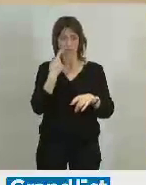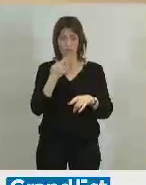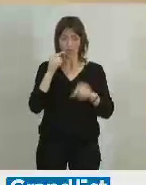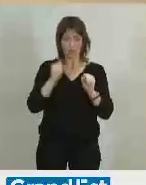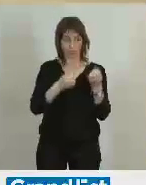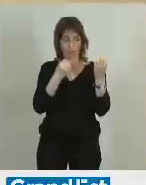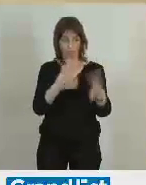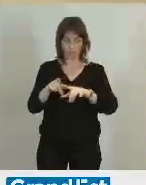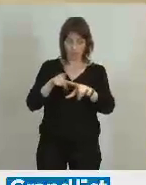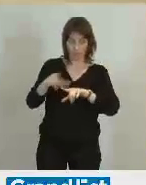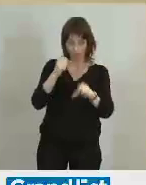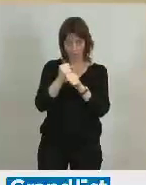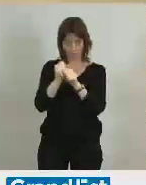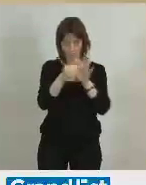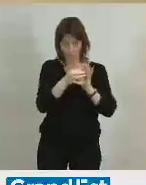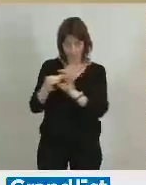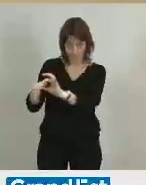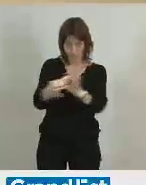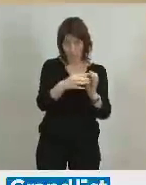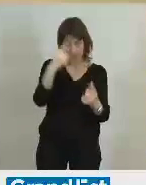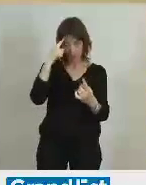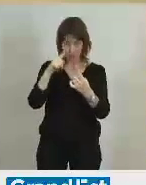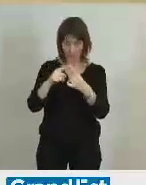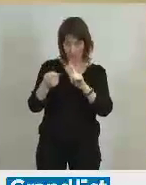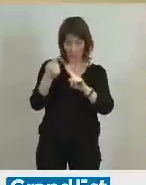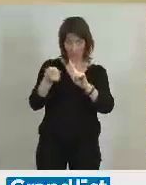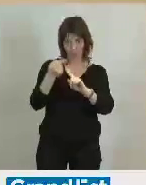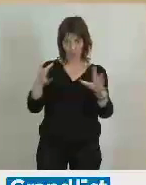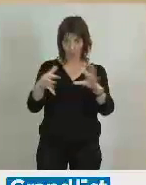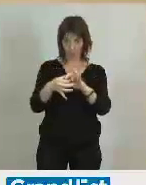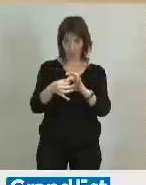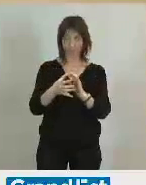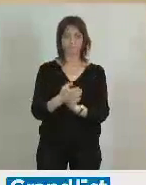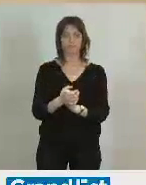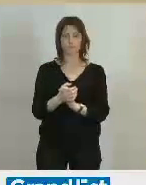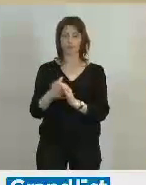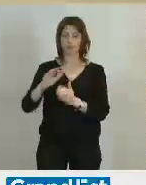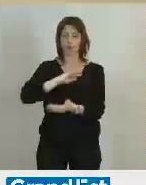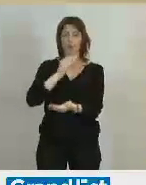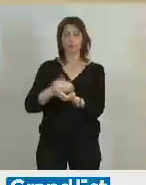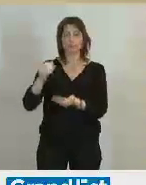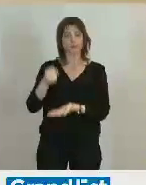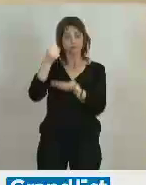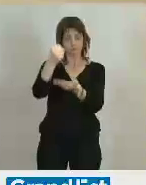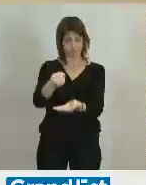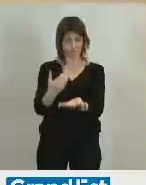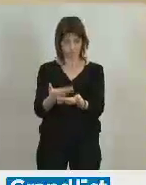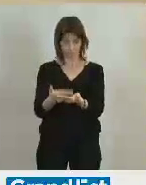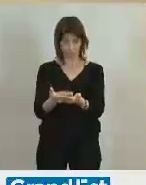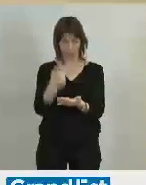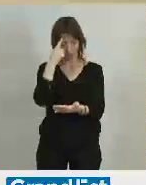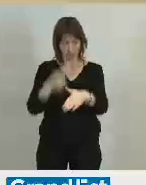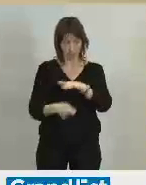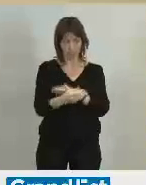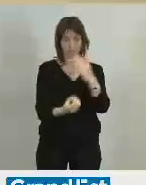proposant aux laboratoires de travailler ensemble sur les thématiques qui sont fortes. Le Fonds régional de coopération pour la recherche permettra donc de financer de nouveaux programmes